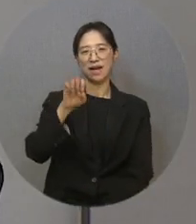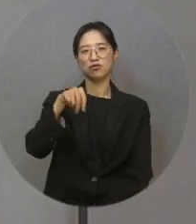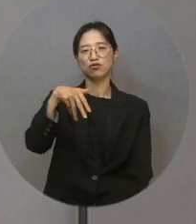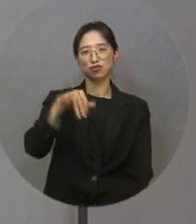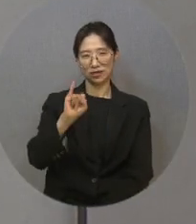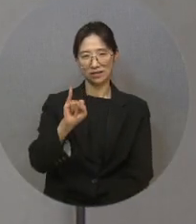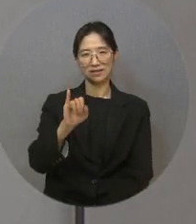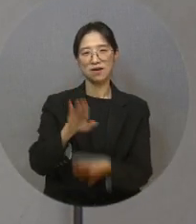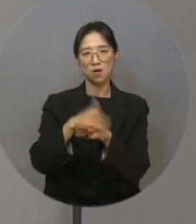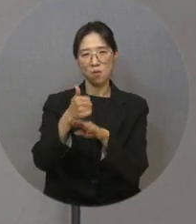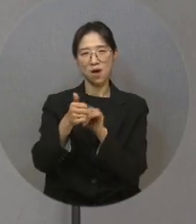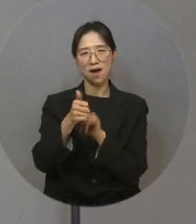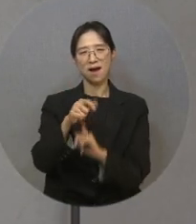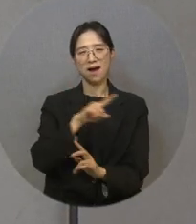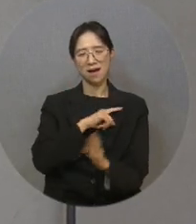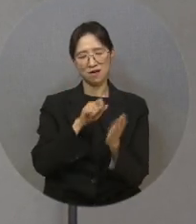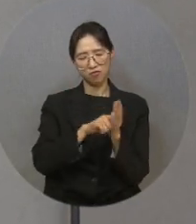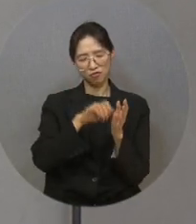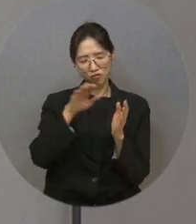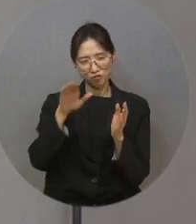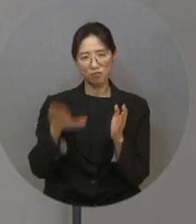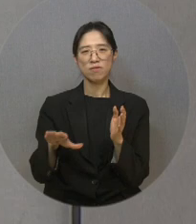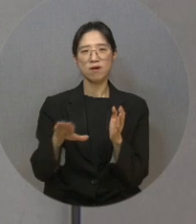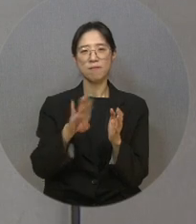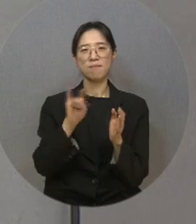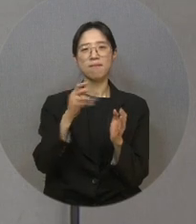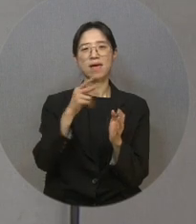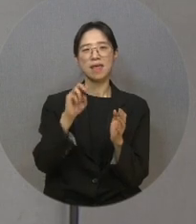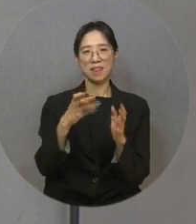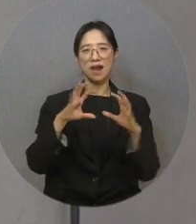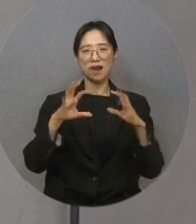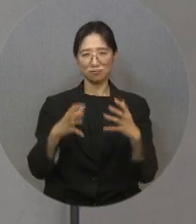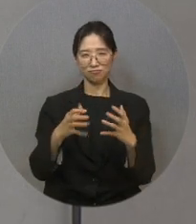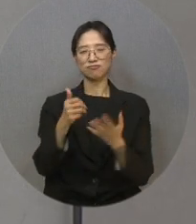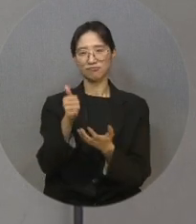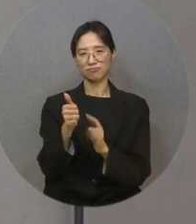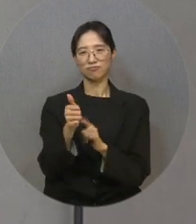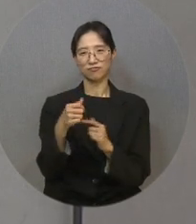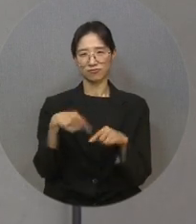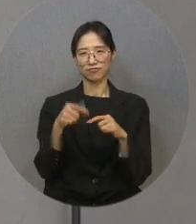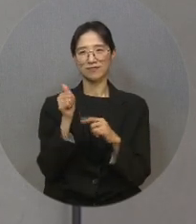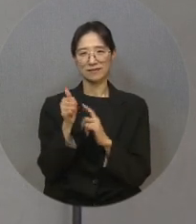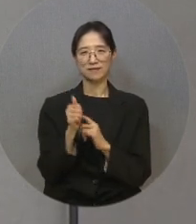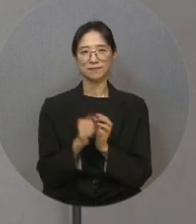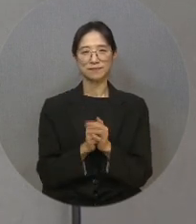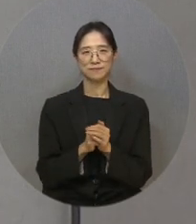치우천왕이 우리가 가장 유명한 배달국의 환웅 천자죠. 그때